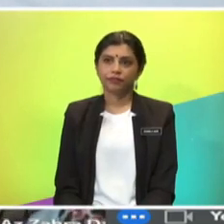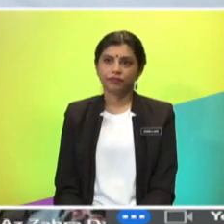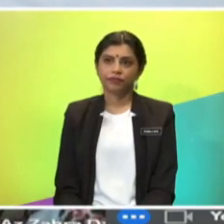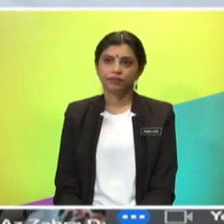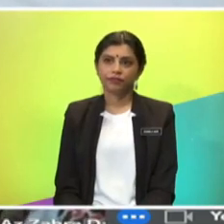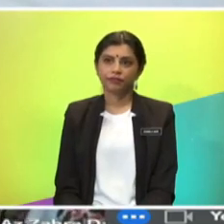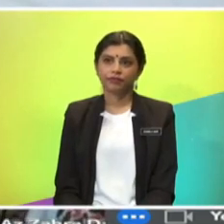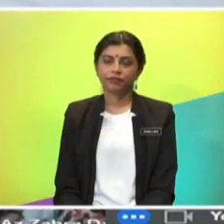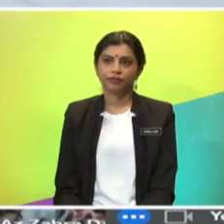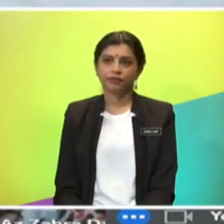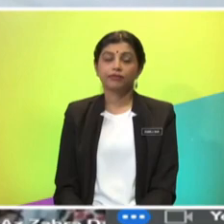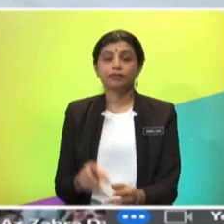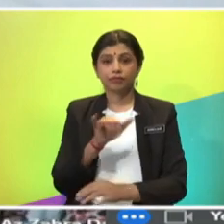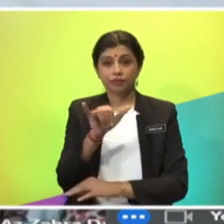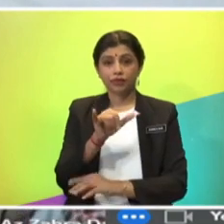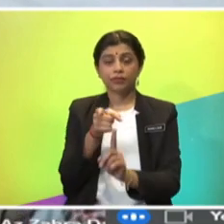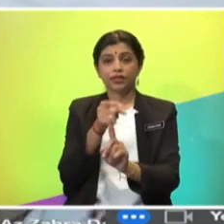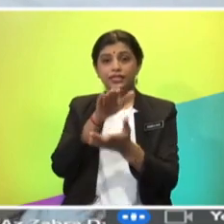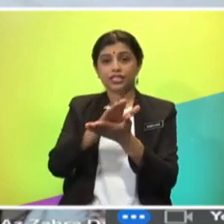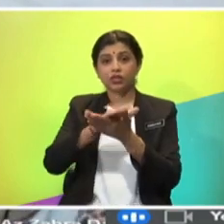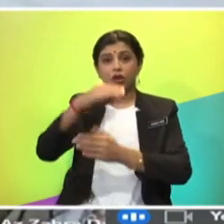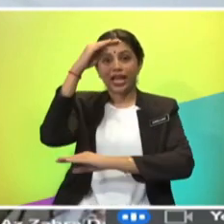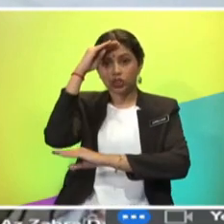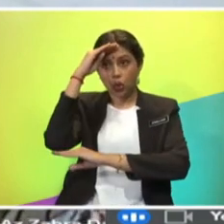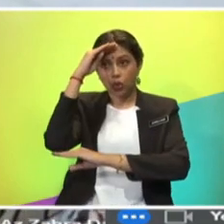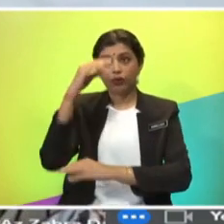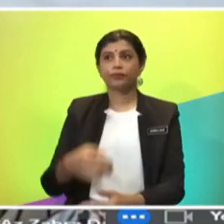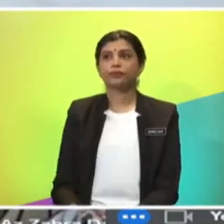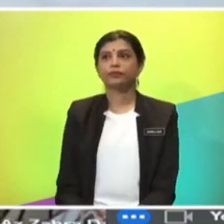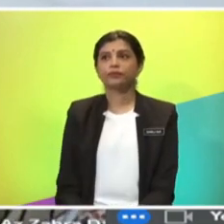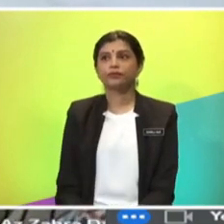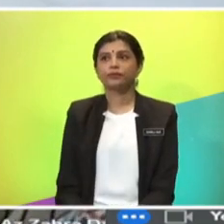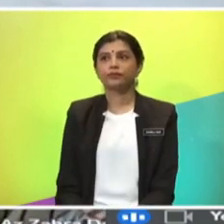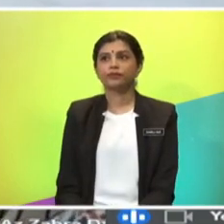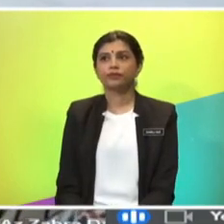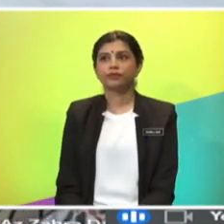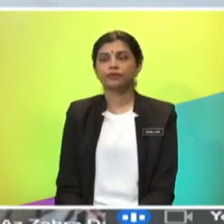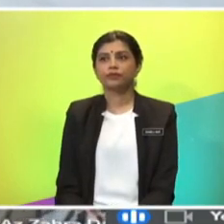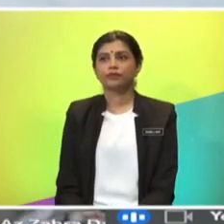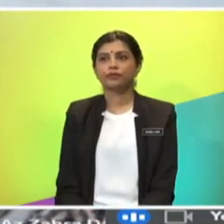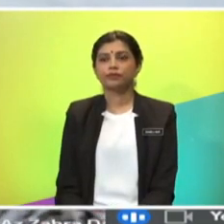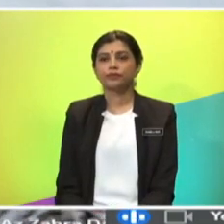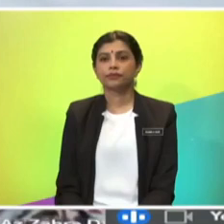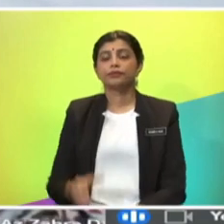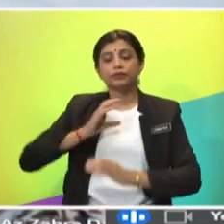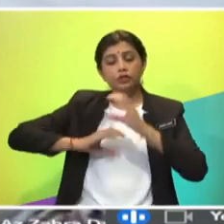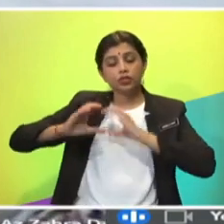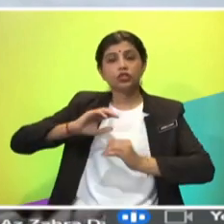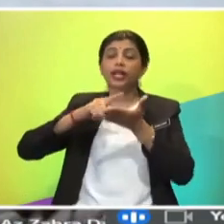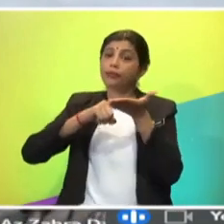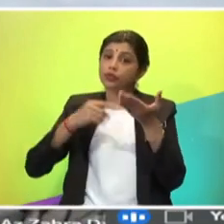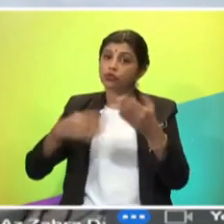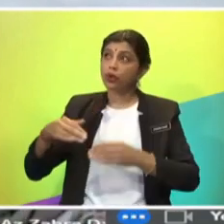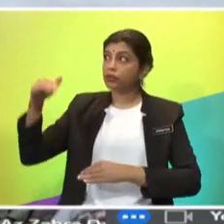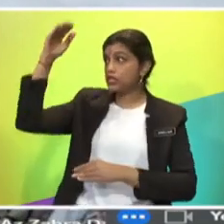di Sekolah Kebangsaan Sultan Abu Bakar, Rumah Johor. Baik, adik Afika, cita-cita nak jadi apa besar-besar